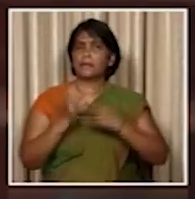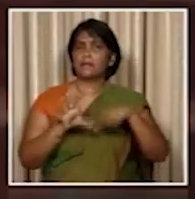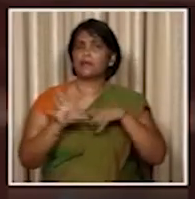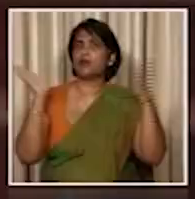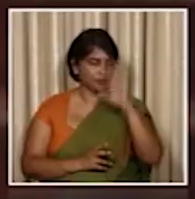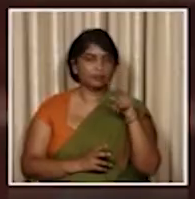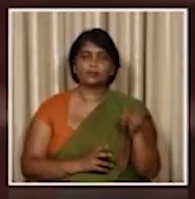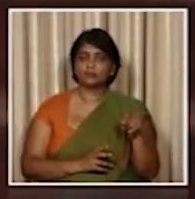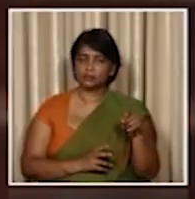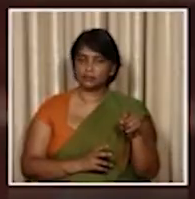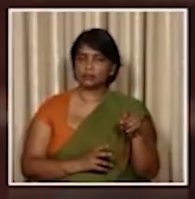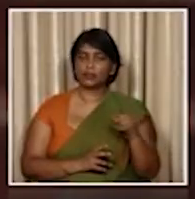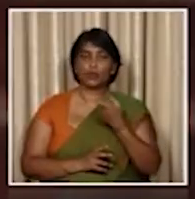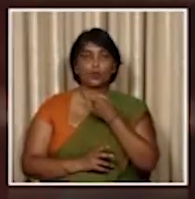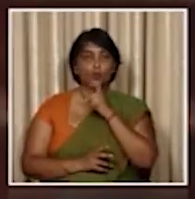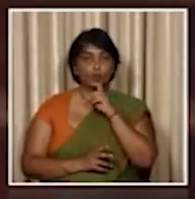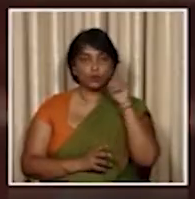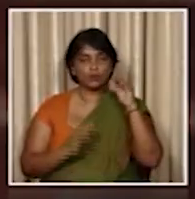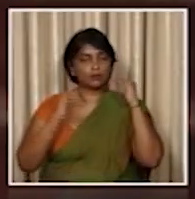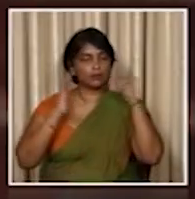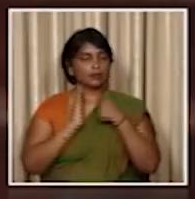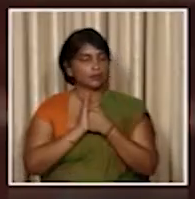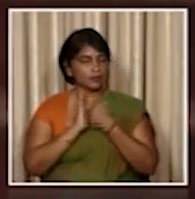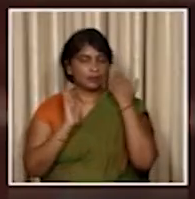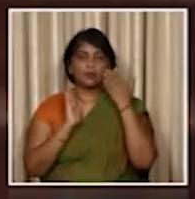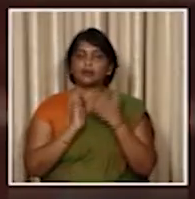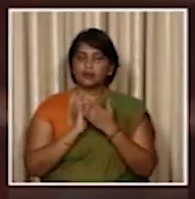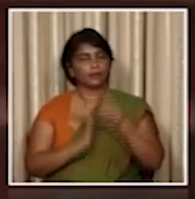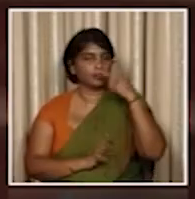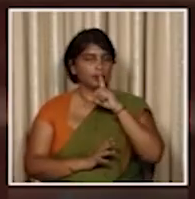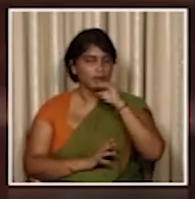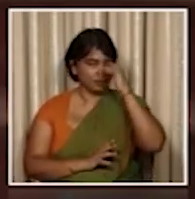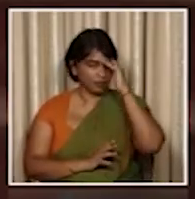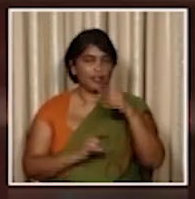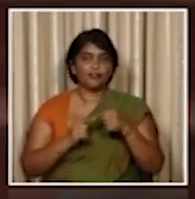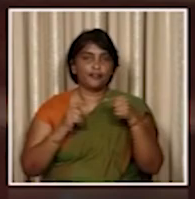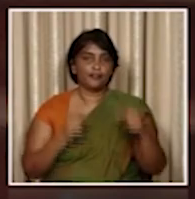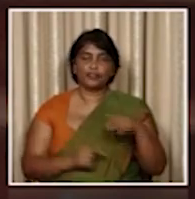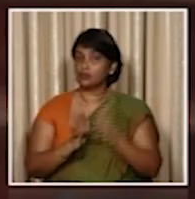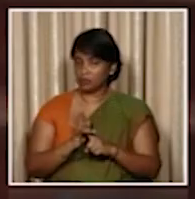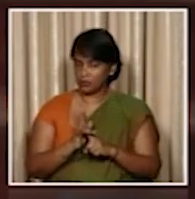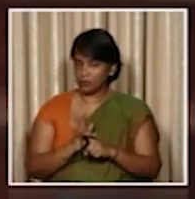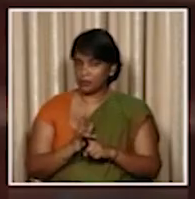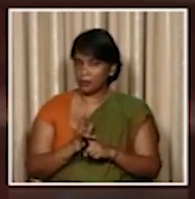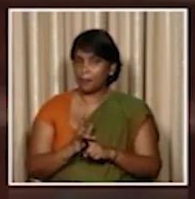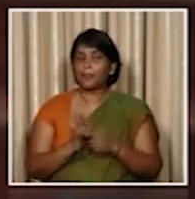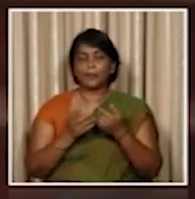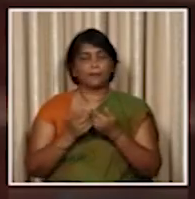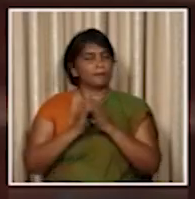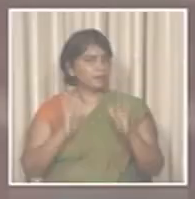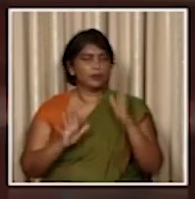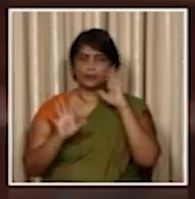කියන්නේ මේ එක? උසාවියේ උත්තරීතර භාවය සම්බන්ධයෙන් අපිට ඇත්තේ විශාල ගරුත්වයක්. විපක්ෂයේ ප්‍රධාන සංවිධායකතුමා තමන්ම